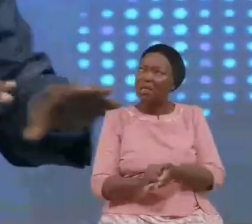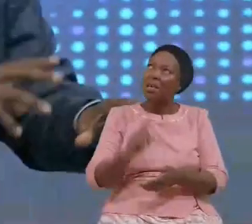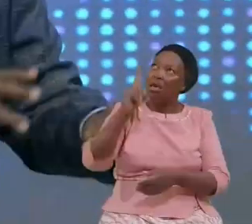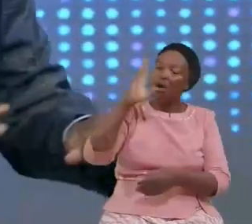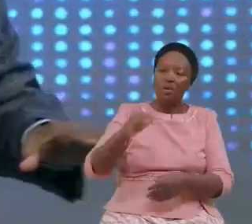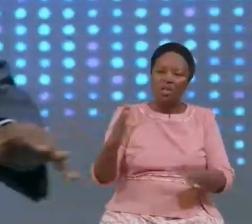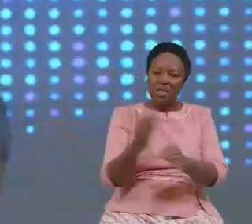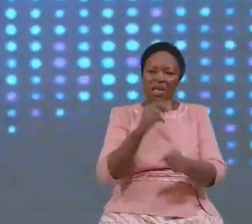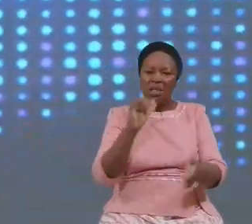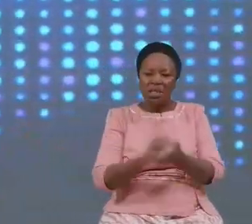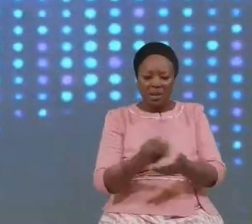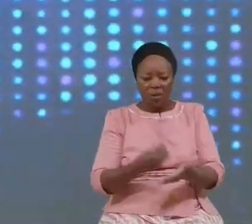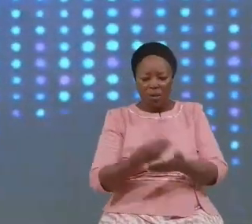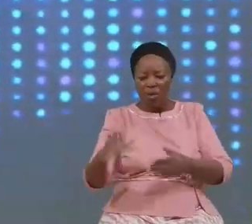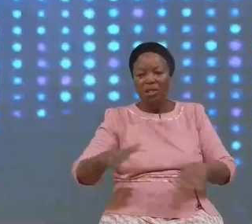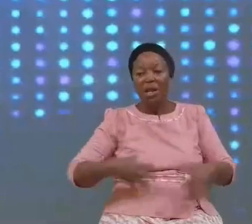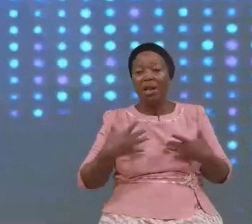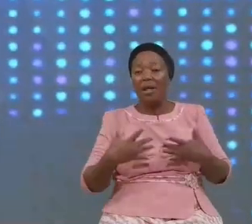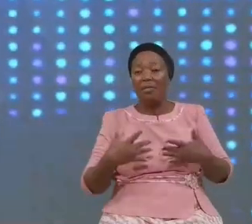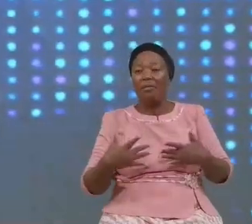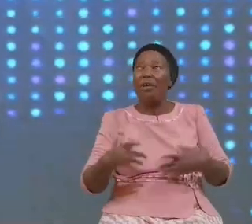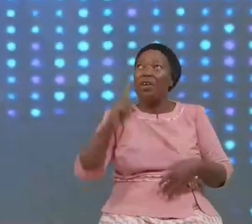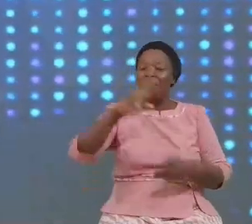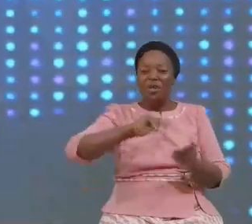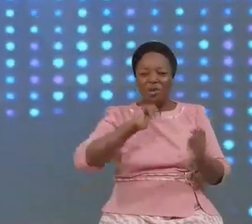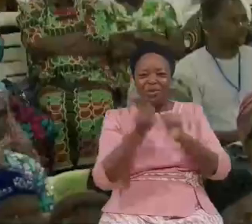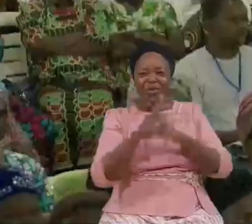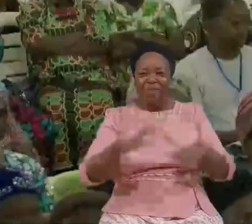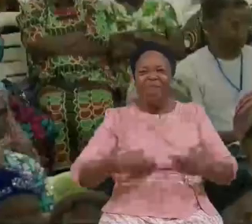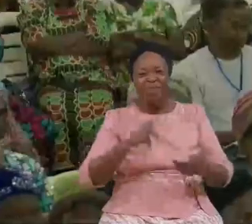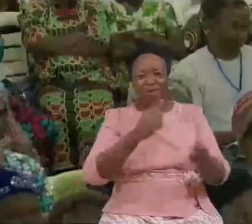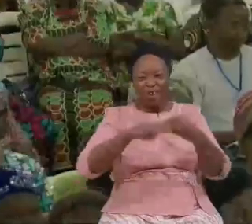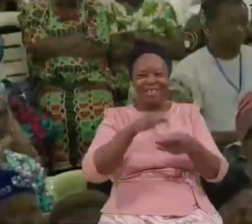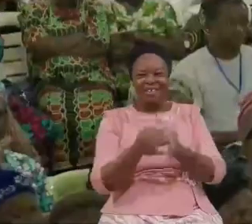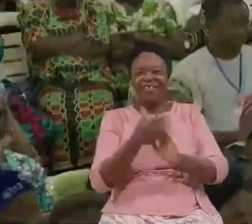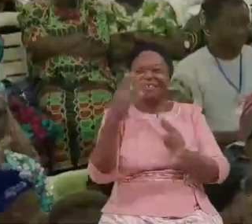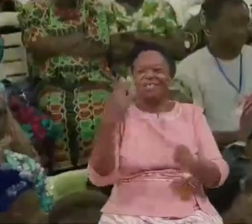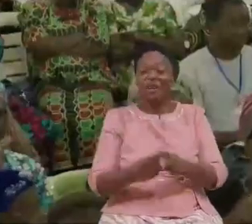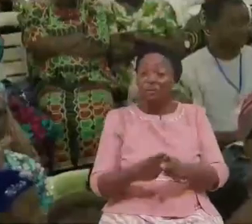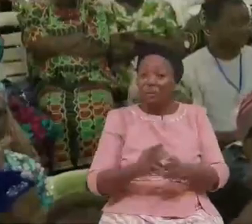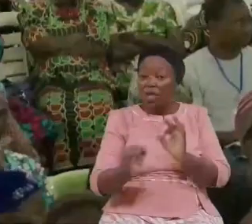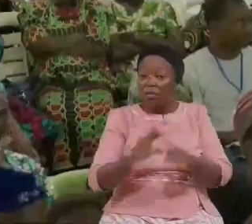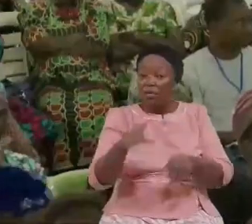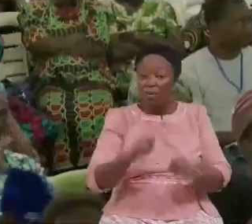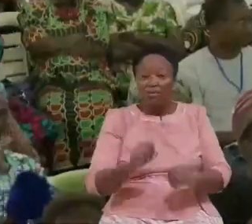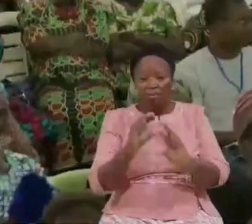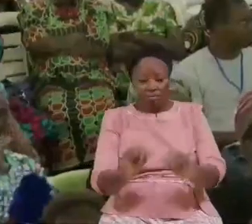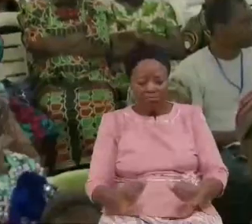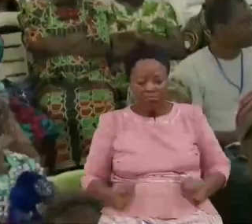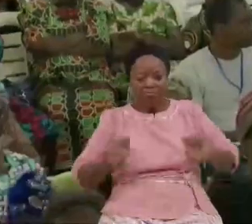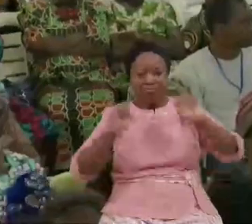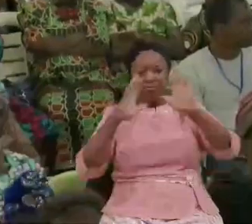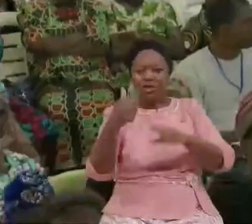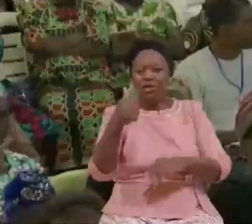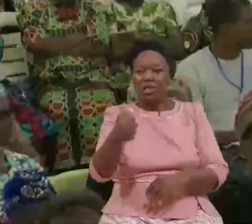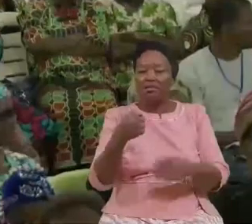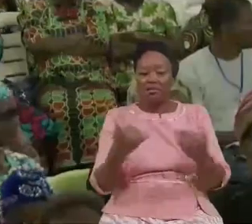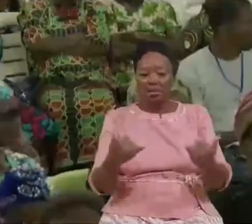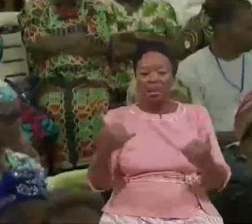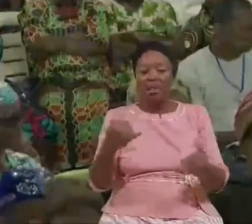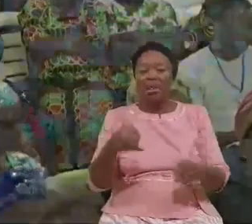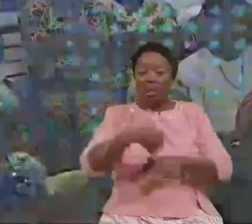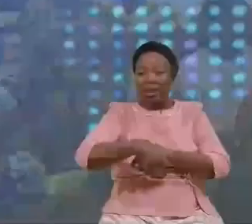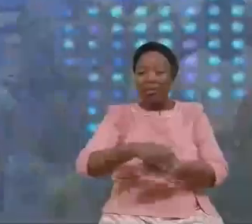prendre cette vie gâcher et transformer ta vie si tu peux te donner ce soir totalement